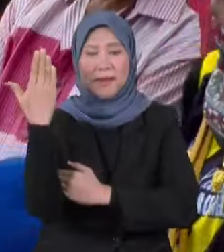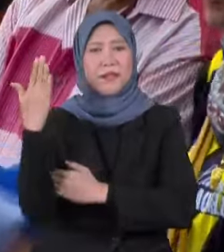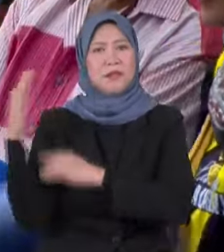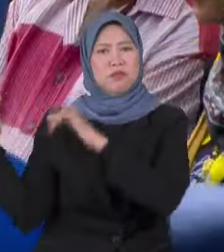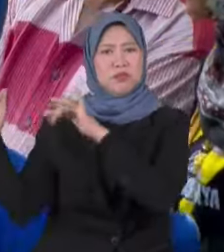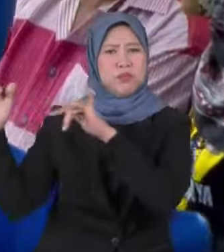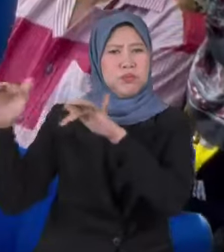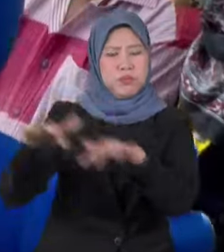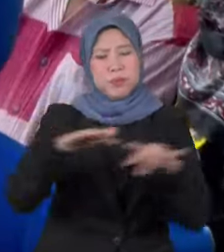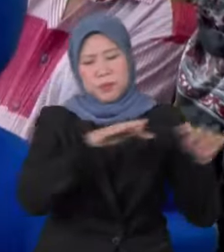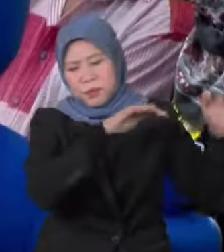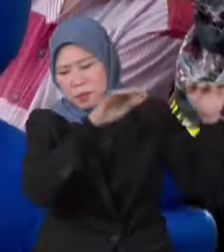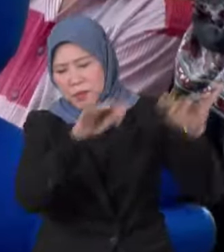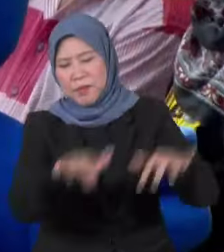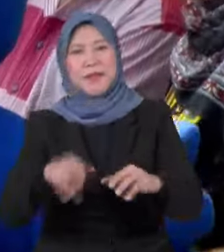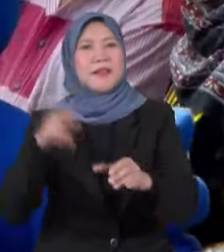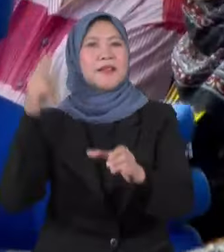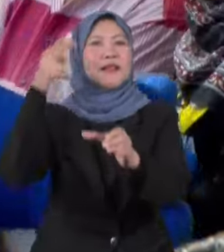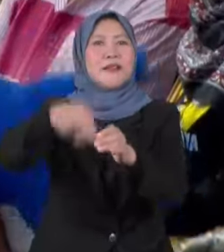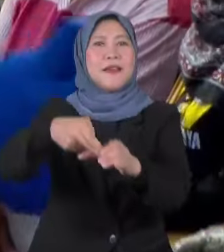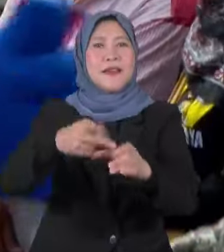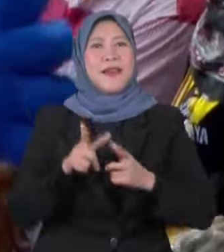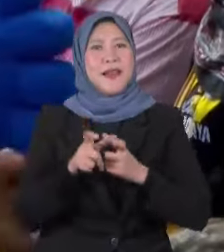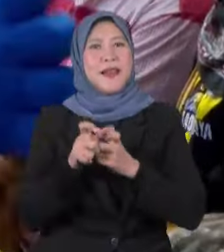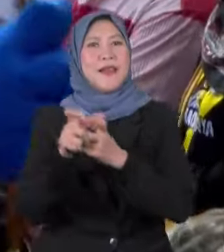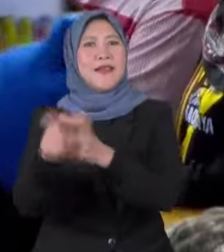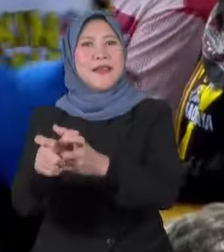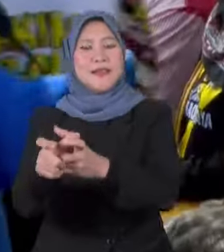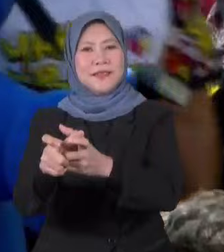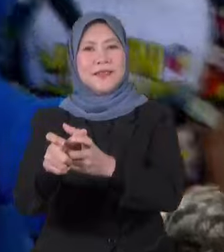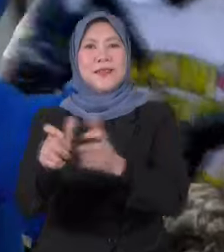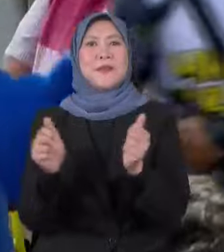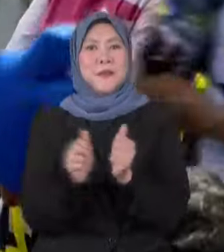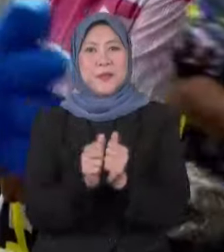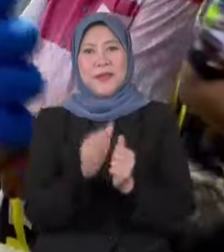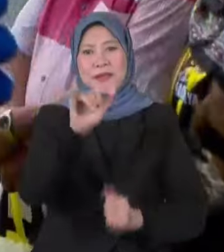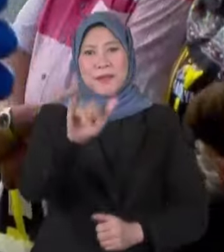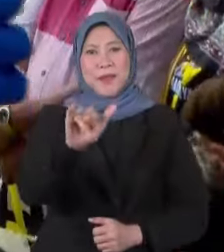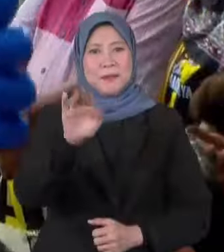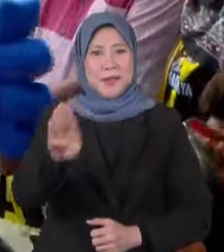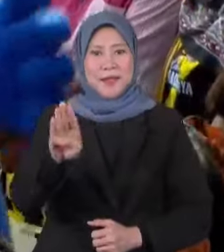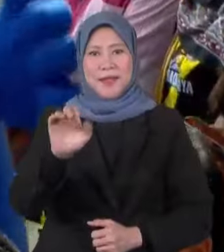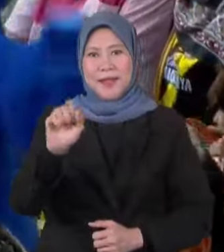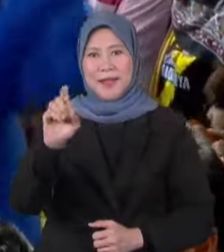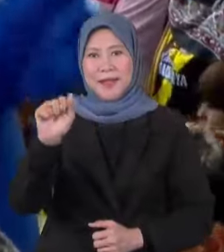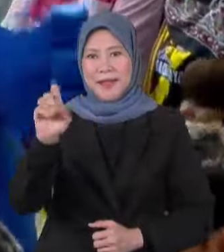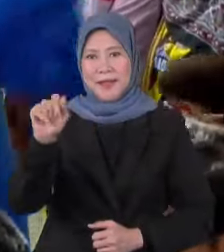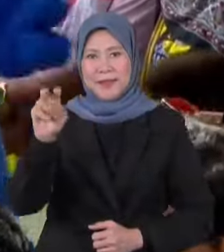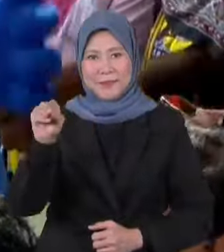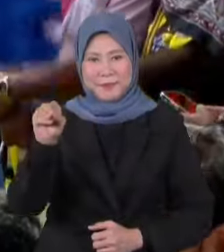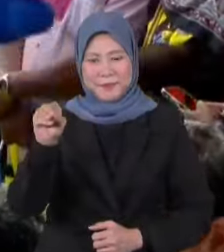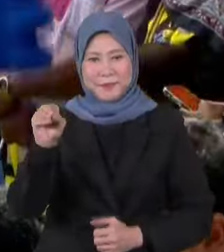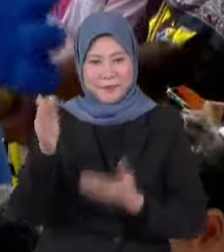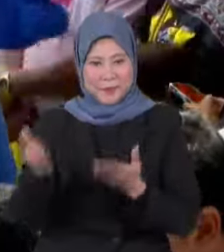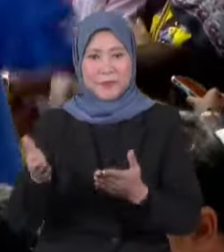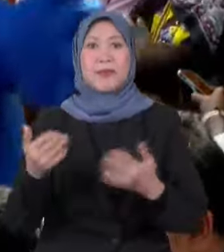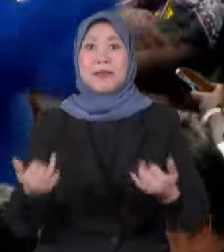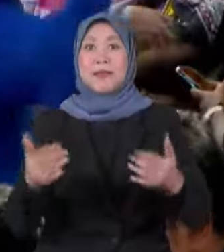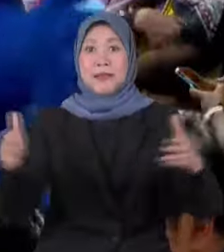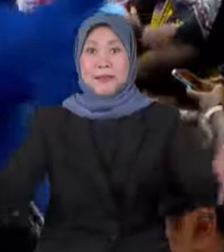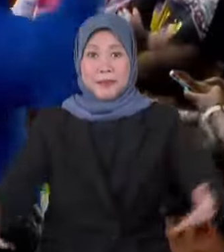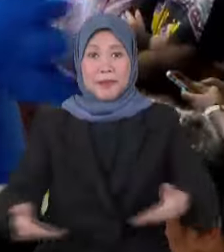beramai-ramai hadir untuk menyertai larian bersama dengan Yang Berhormat Adam Adli. Dan sebentar saja lagi saya akan perkenalkan